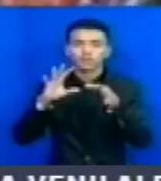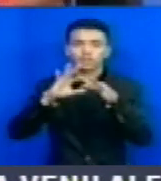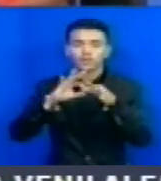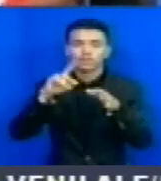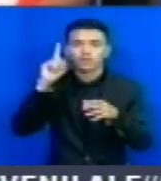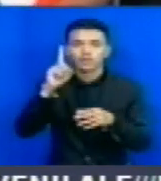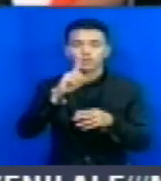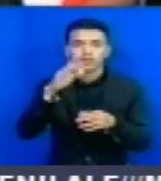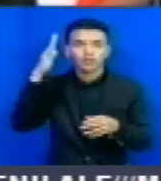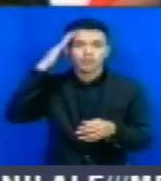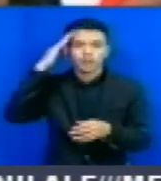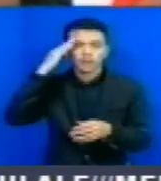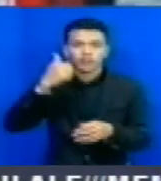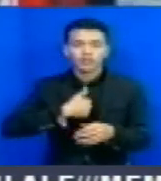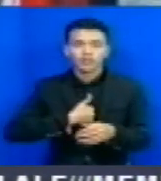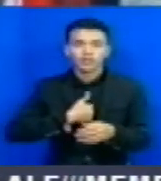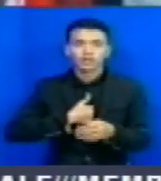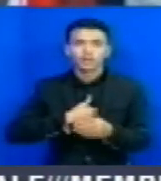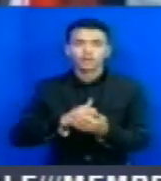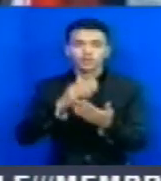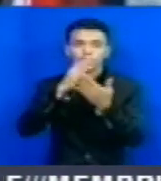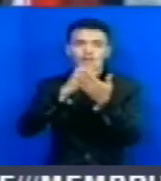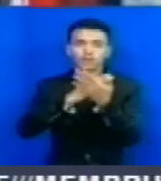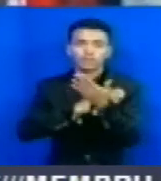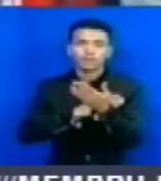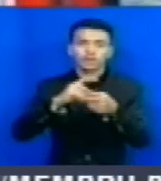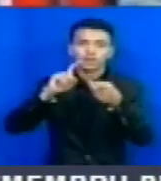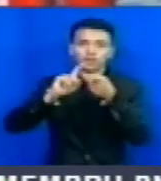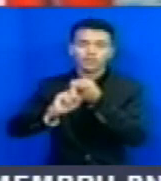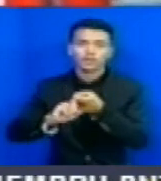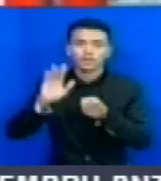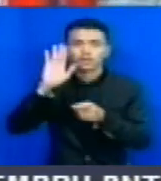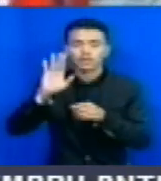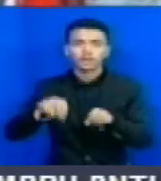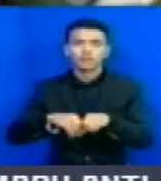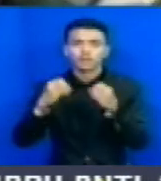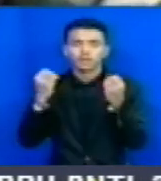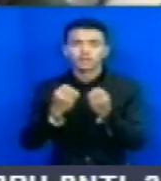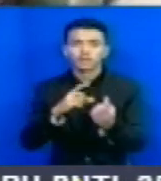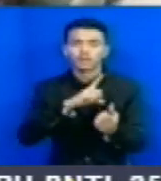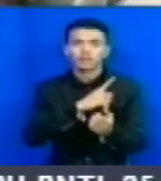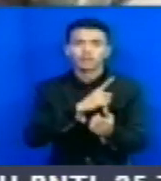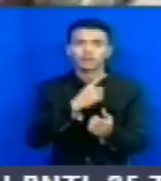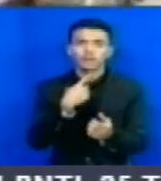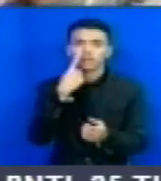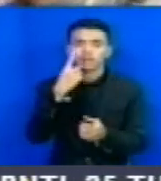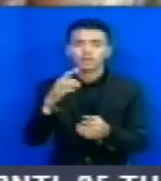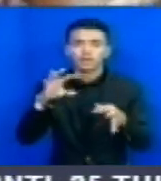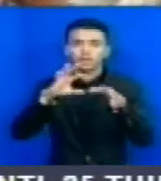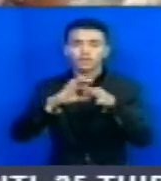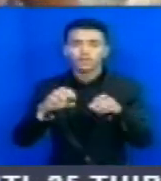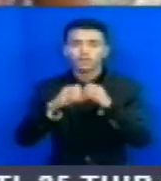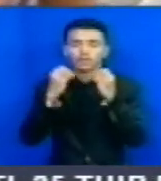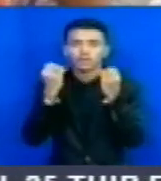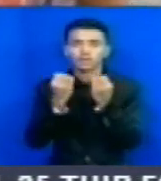ida-idak, konyese ang hodia buras no hameting nini organizasyon. Lere afirma, membro